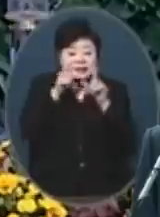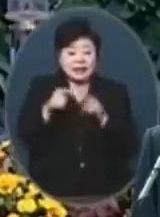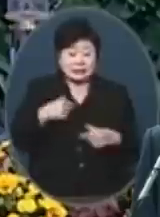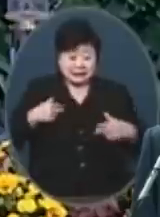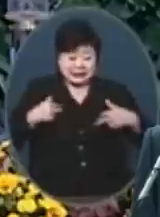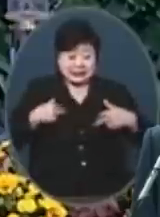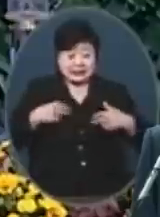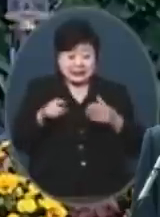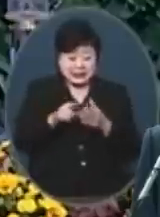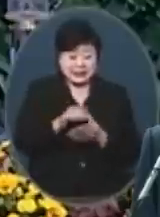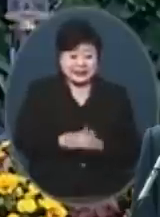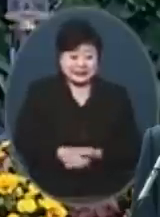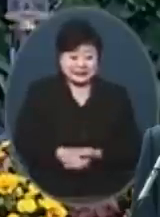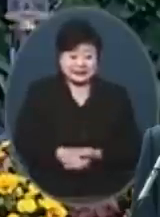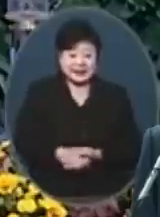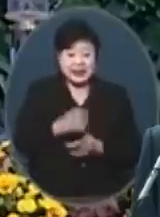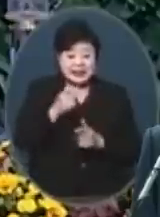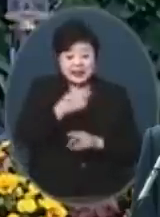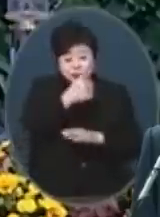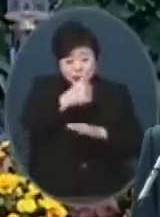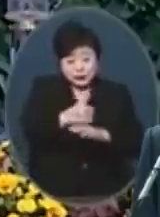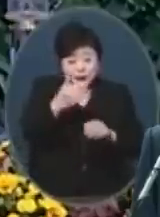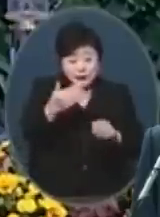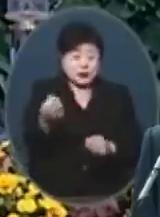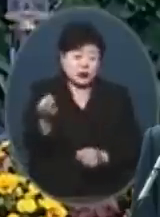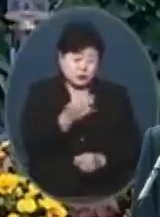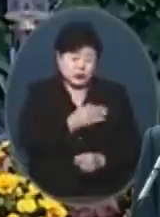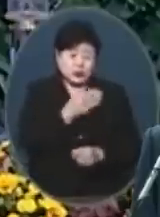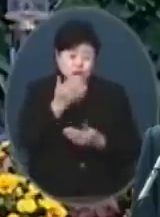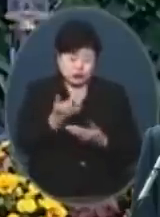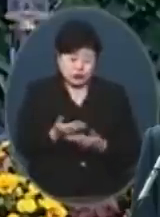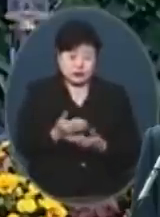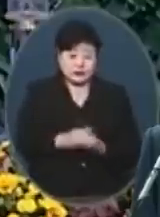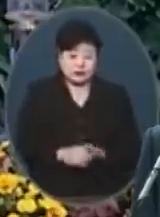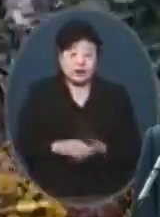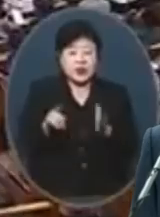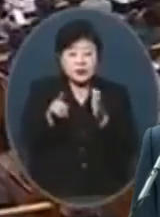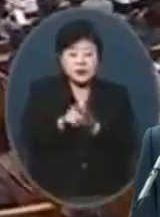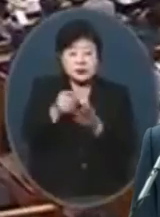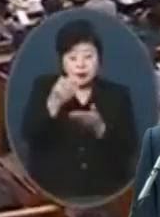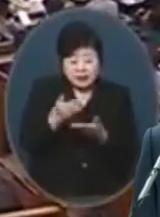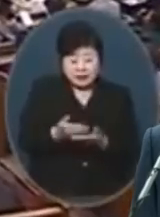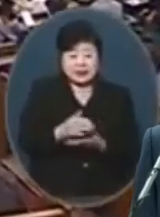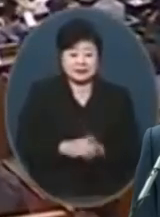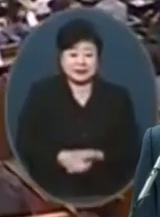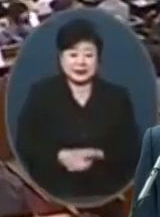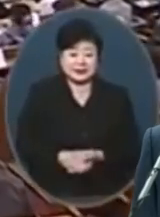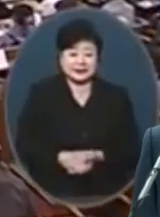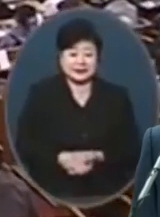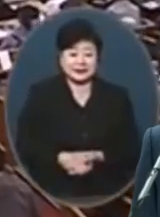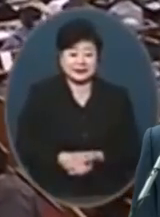위해서 예수 그리스도께서 부요케 해주신 것을 믿음으로 받아들여야만 되는 것입니다.